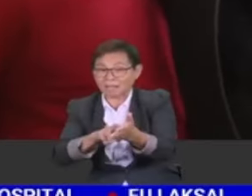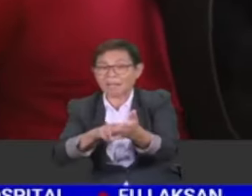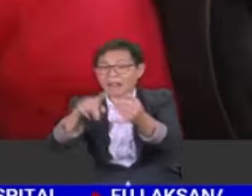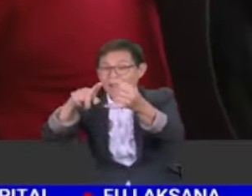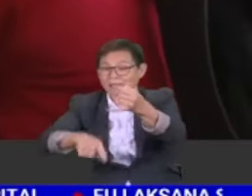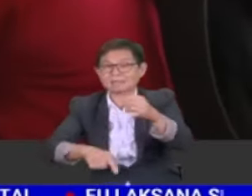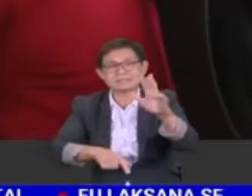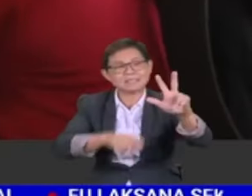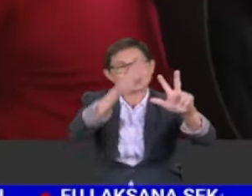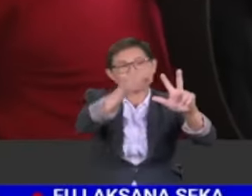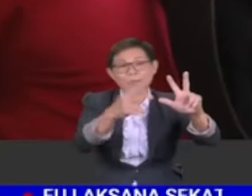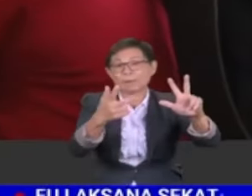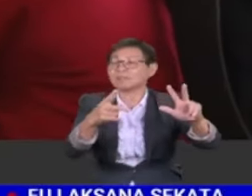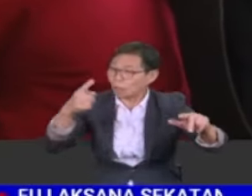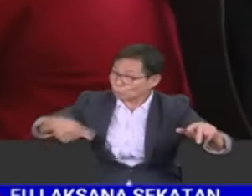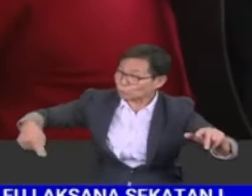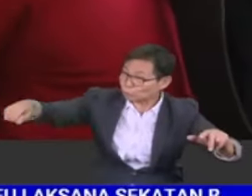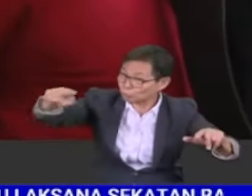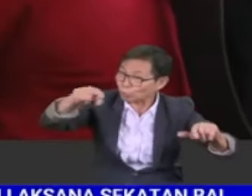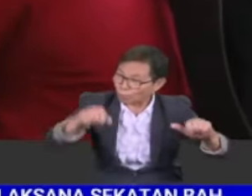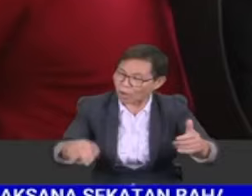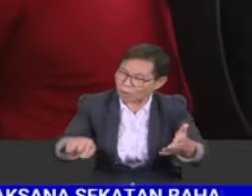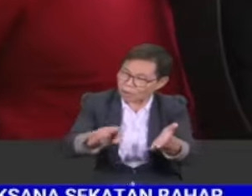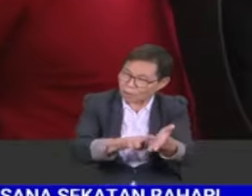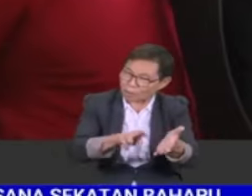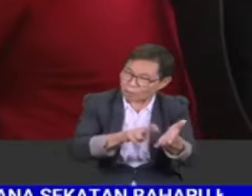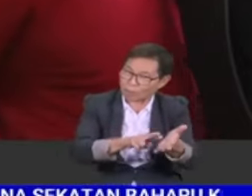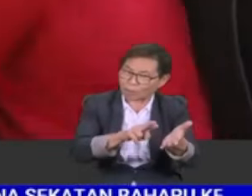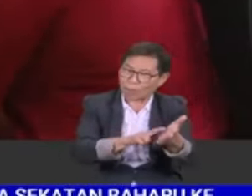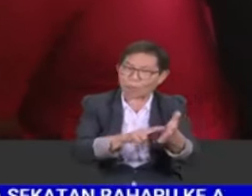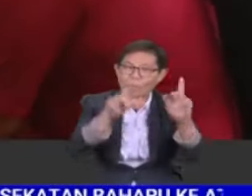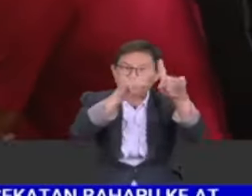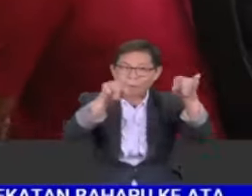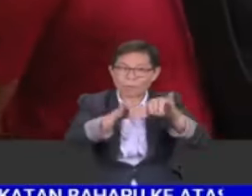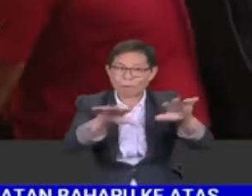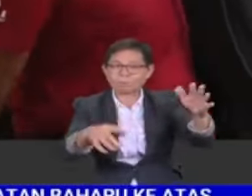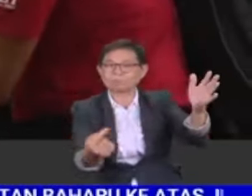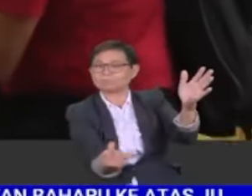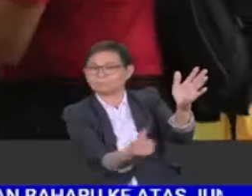pada 3 Mac dan orang ramai boleh mendaftar di laman tertera.